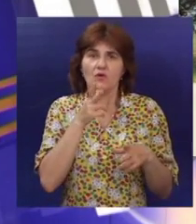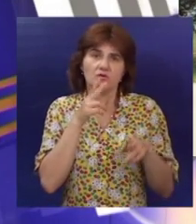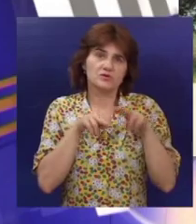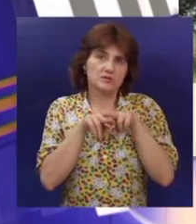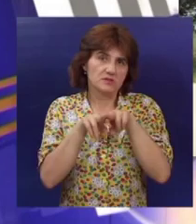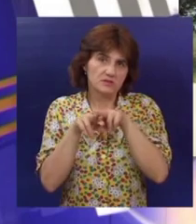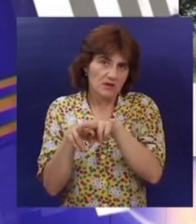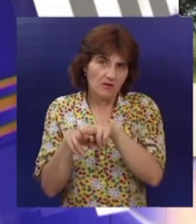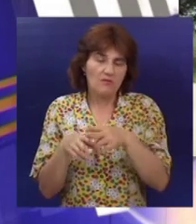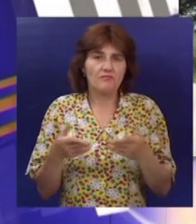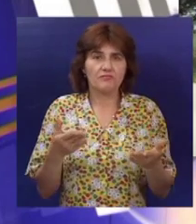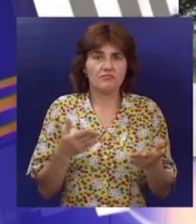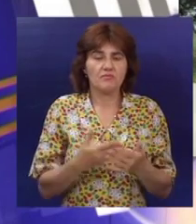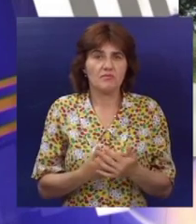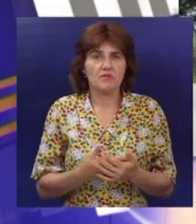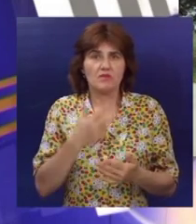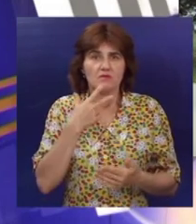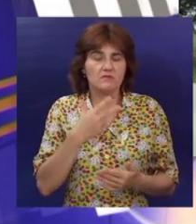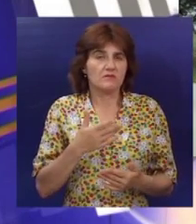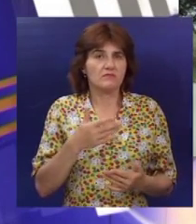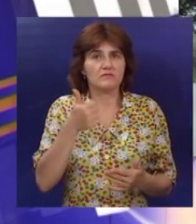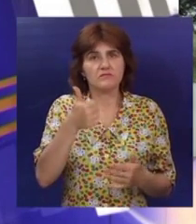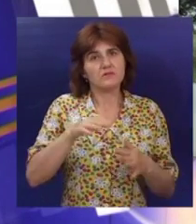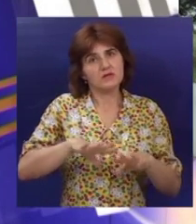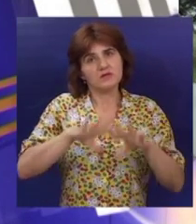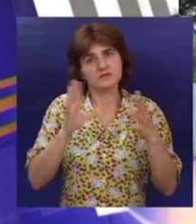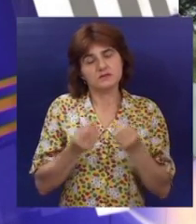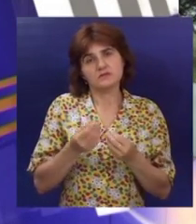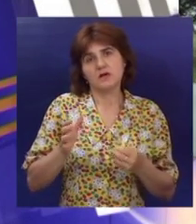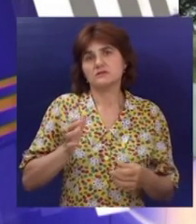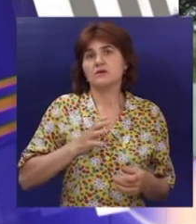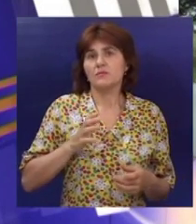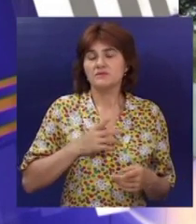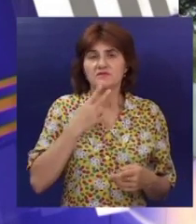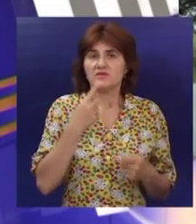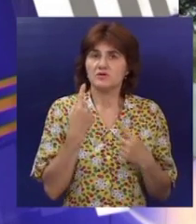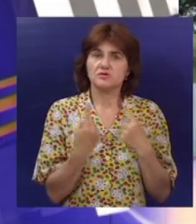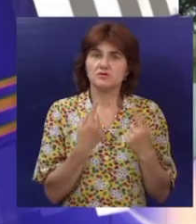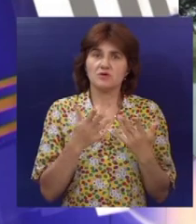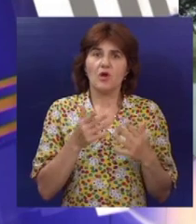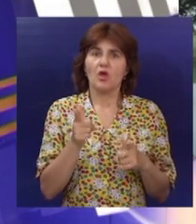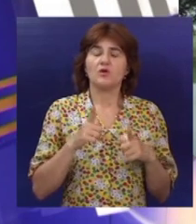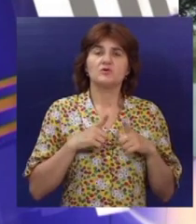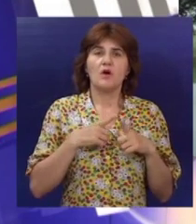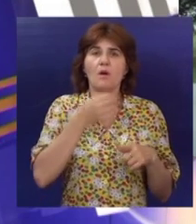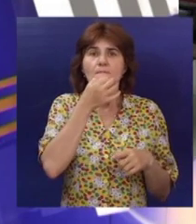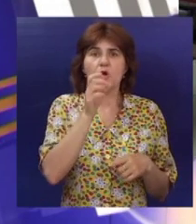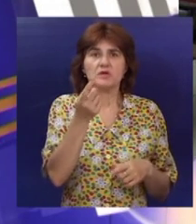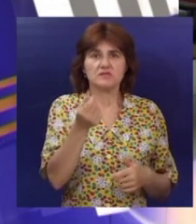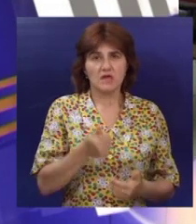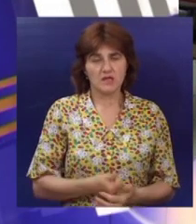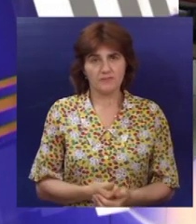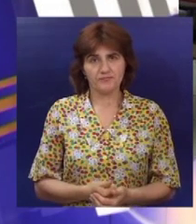uslužnog skladištenja i na bazi toga jednog zajedničkog rizika, znači za čekanjem te bolje